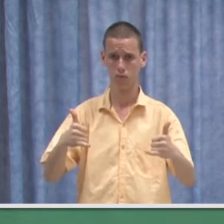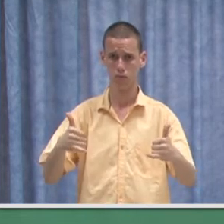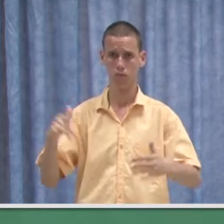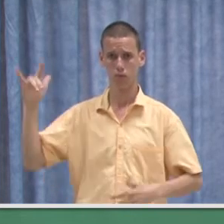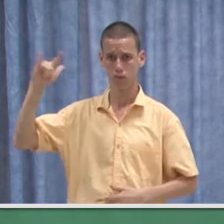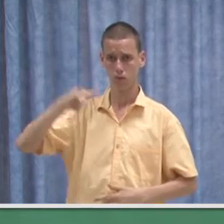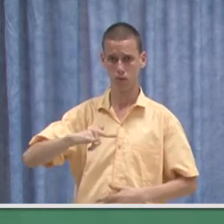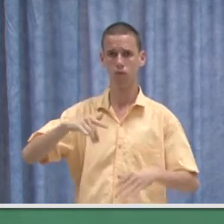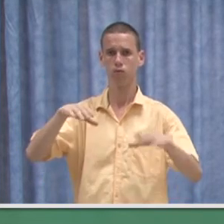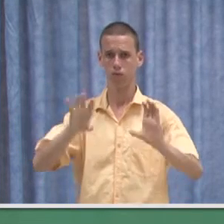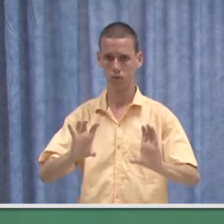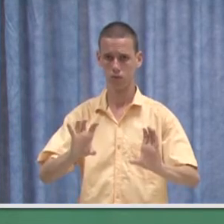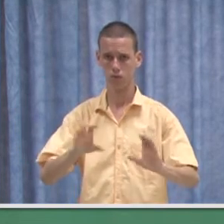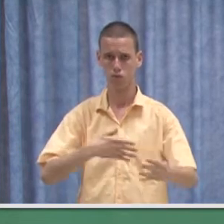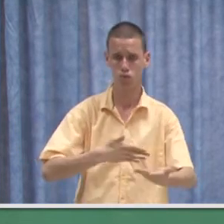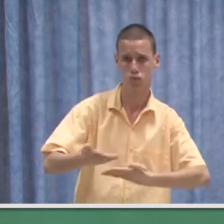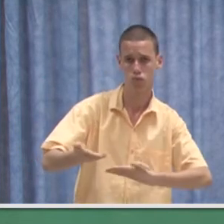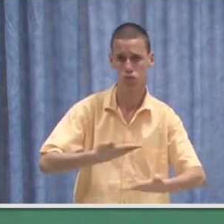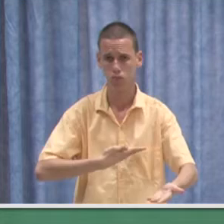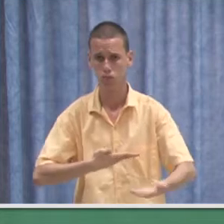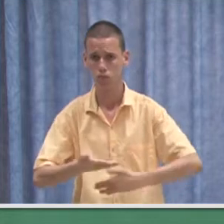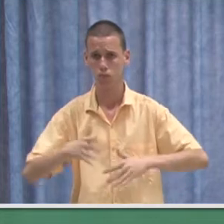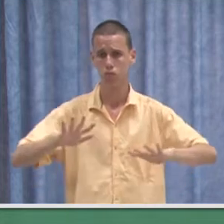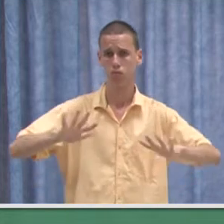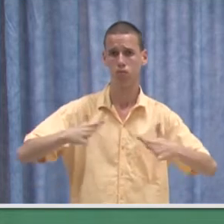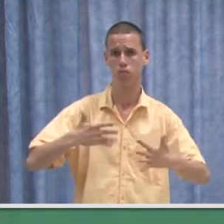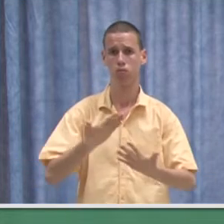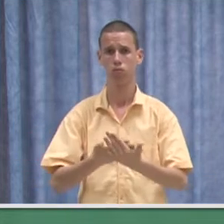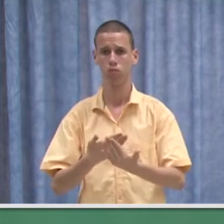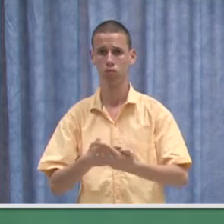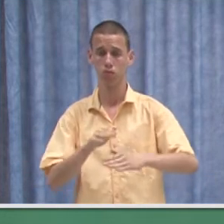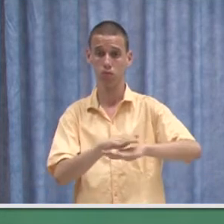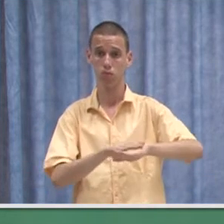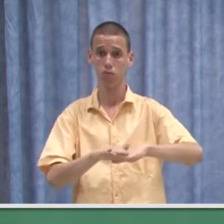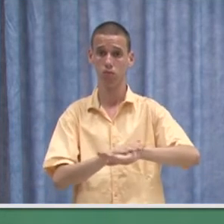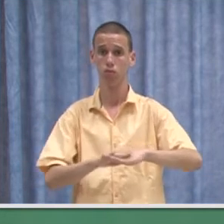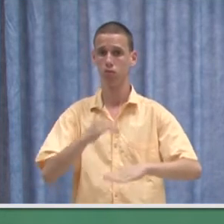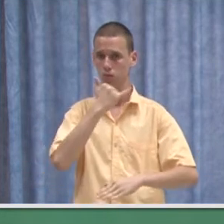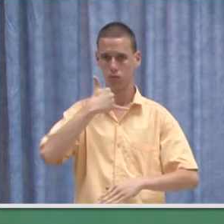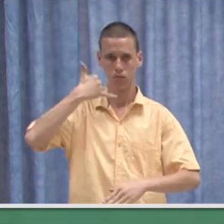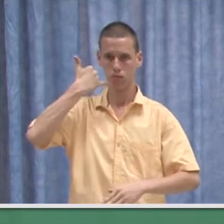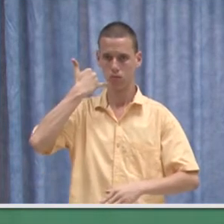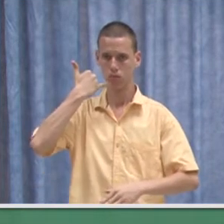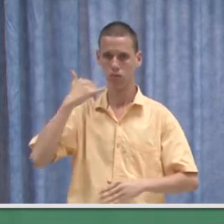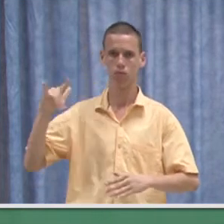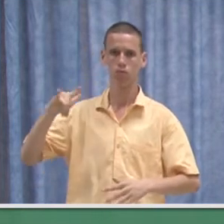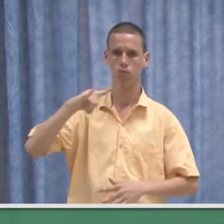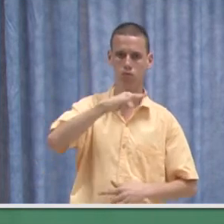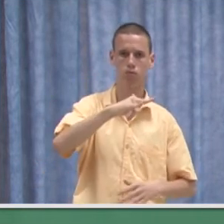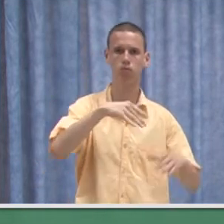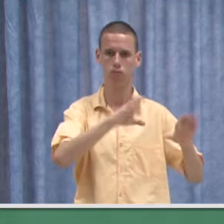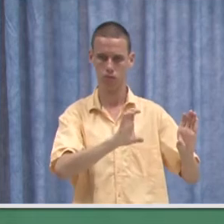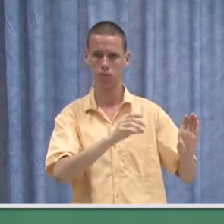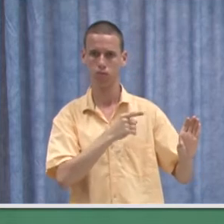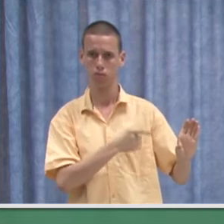chartered flight pour le mois de la fin de la fin. Et puis, surtout, c'est le nouveau outbreak qui est contrôlé, que c'est aussi